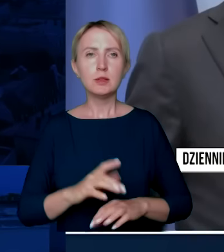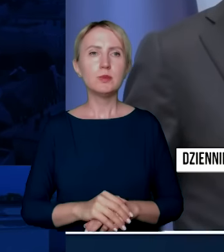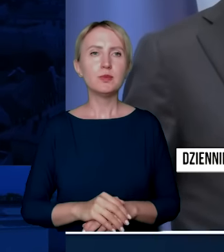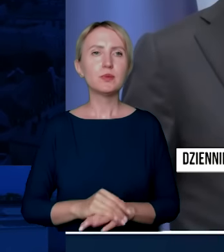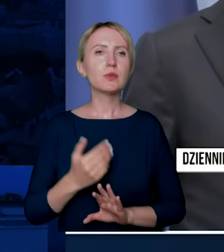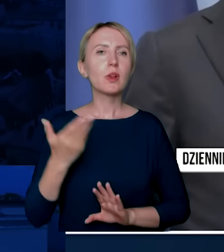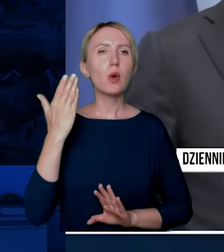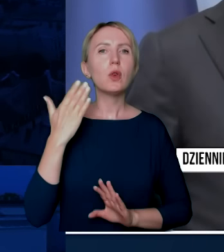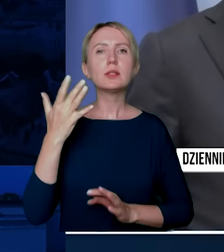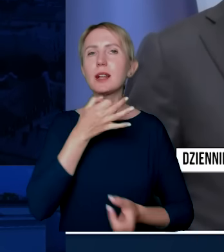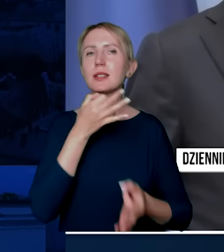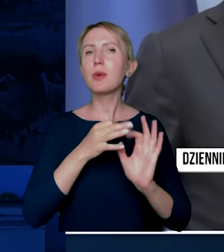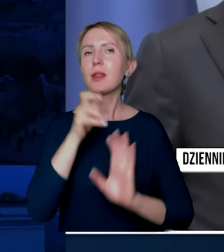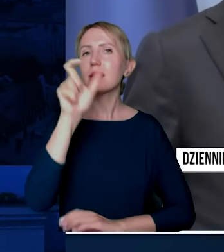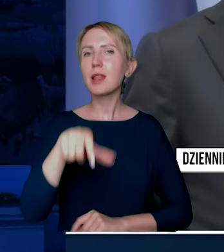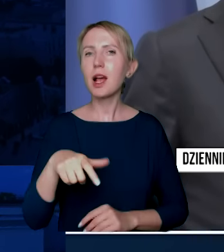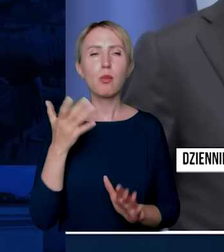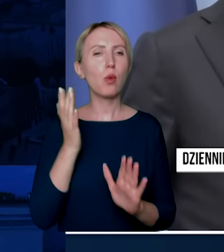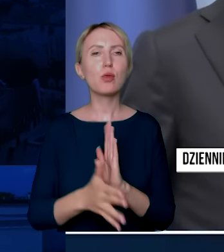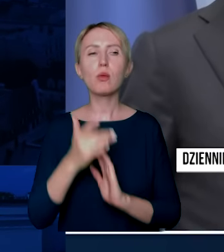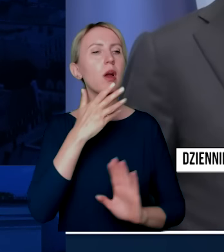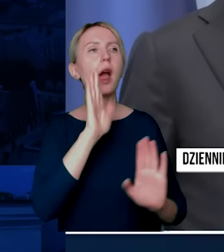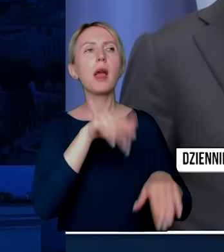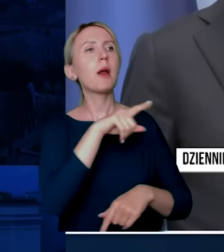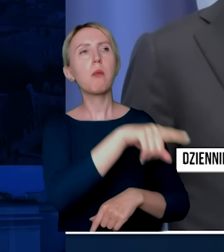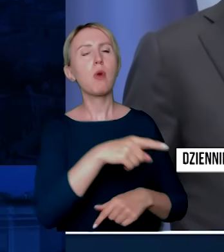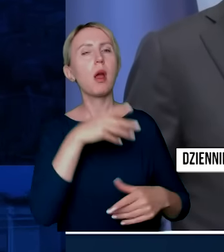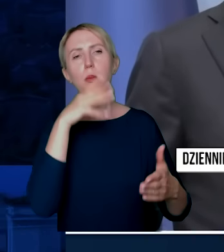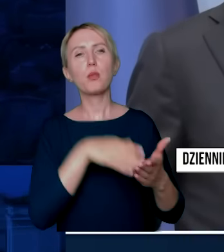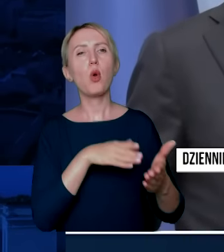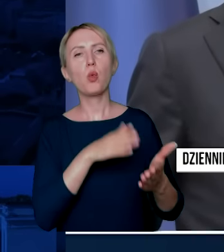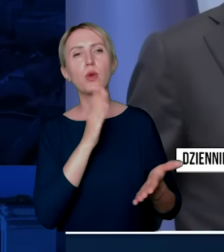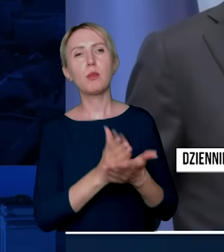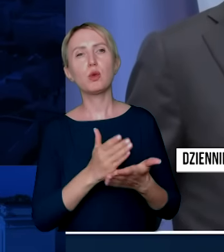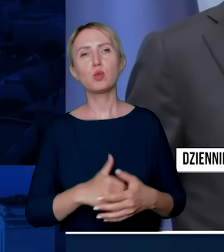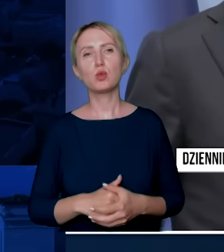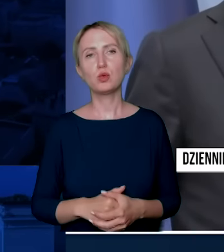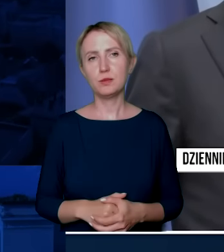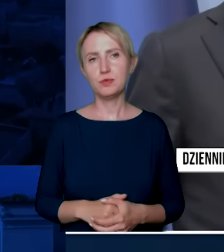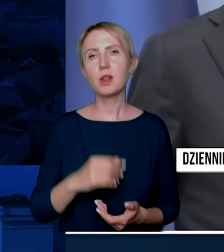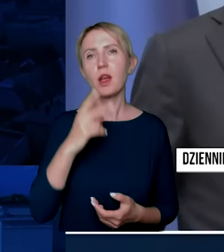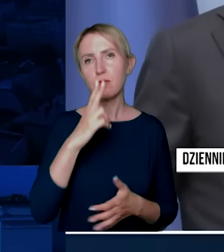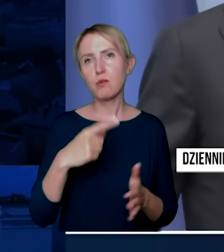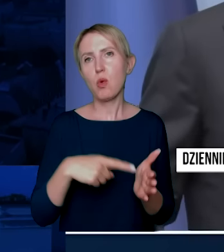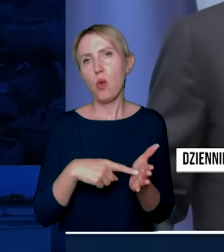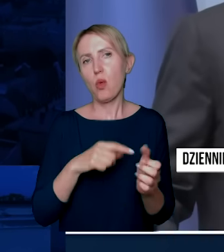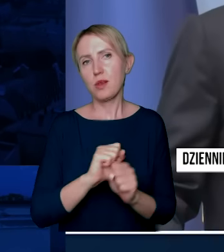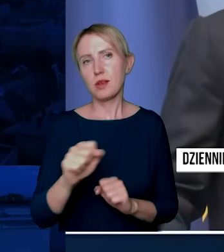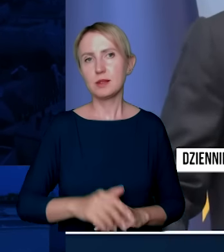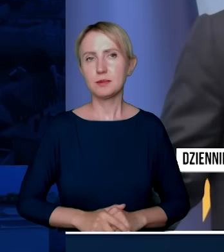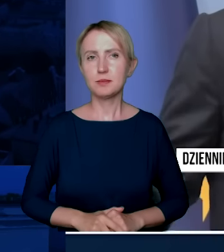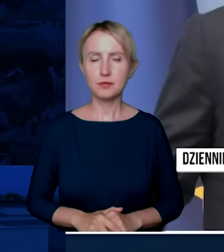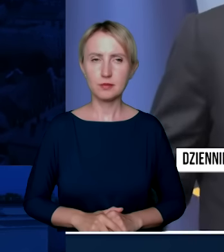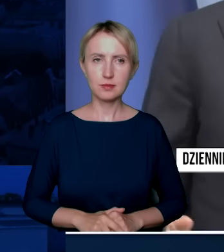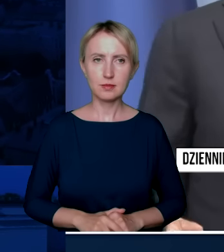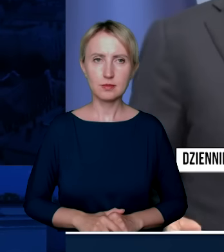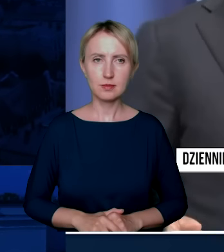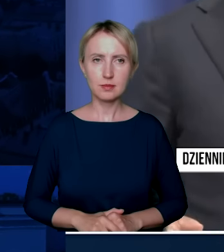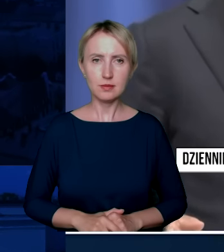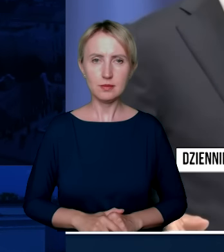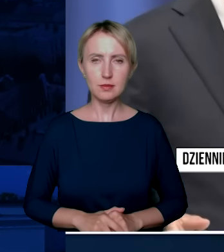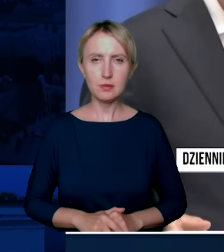pytaniach, że po prostu powiedział, nie wpuszczajcie ich, blokujemy ich i tyle. No i widzimy, że tak się ewidentnie dzieje, ale po to jest